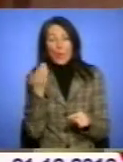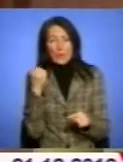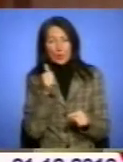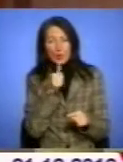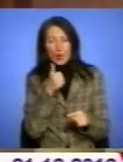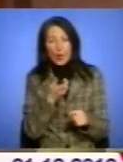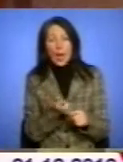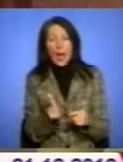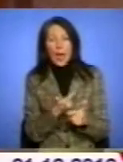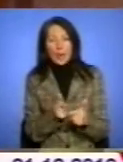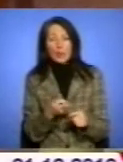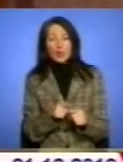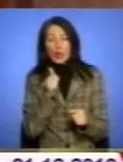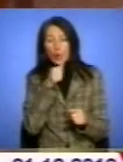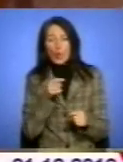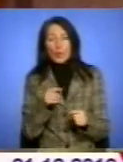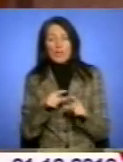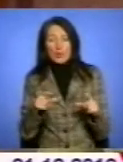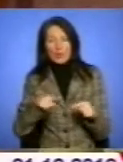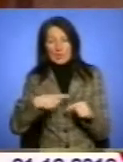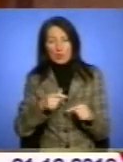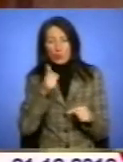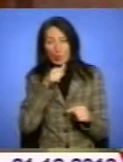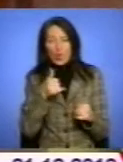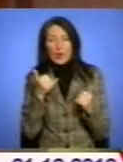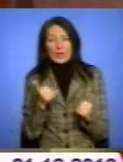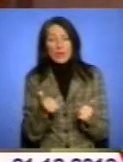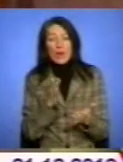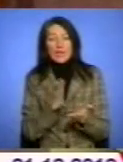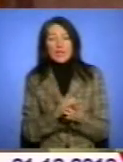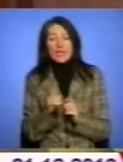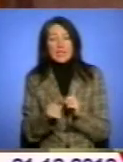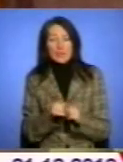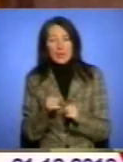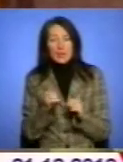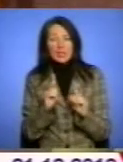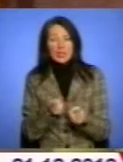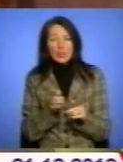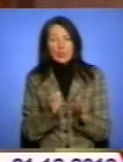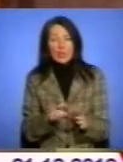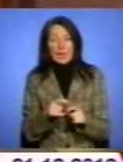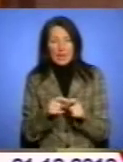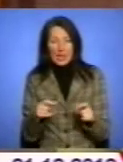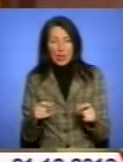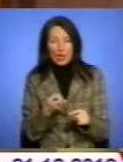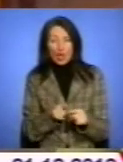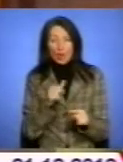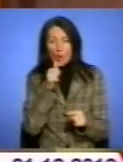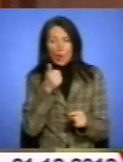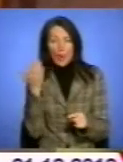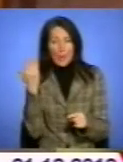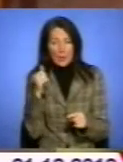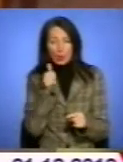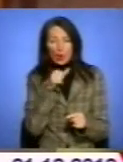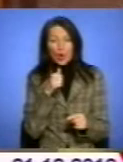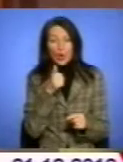цього року талон і наступного року. Тепер цього є зміни, діють талони тільки цього року і минулого